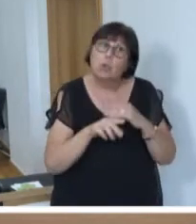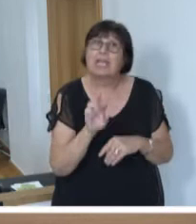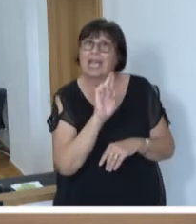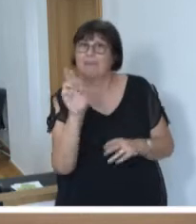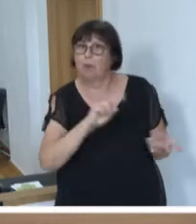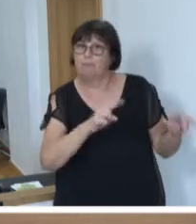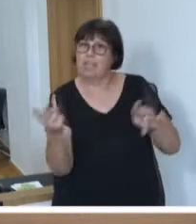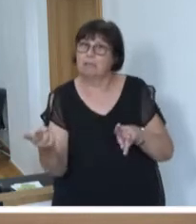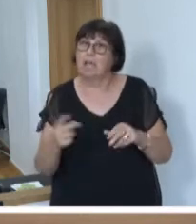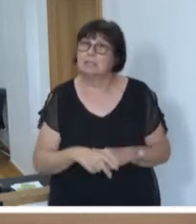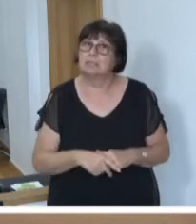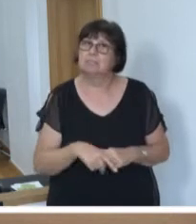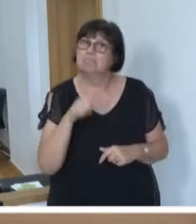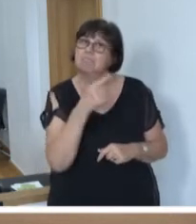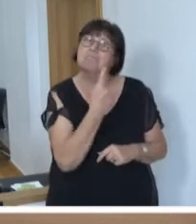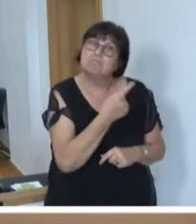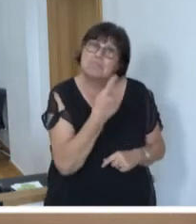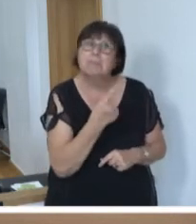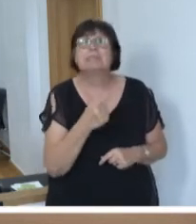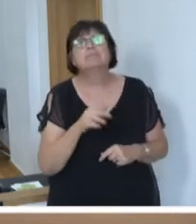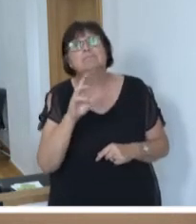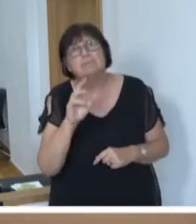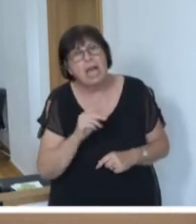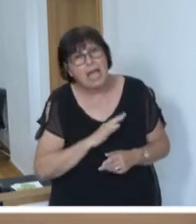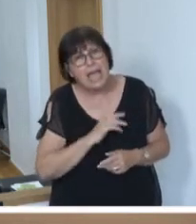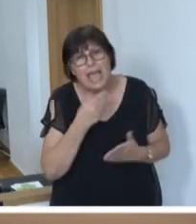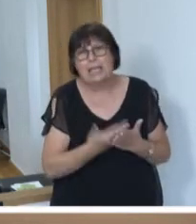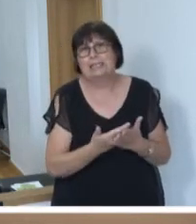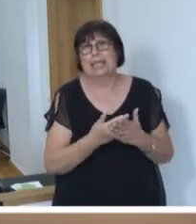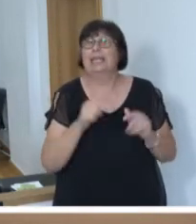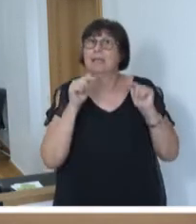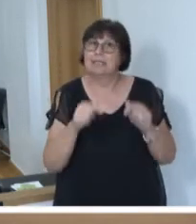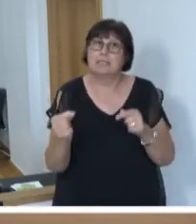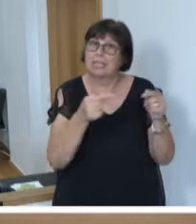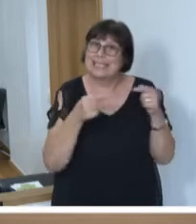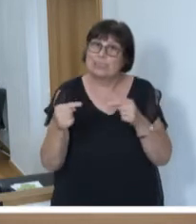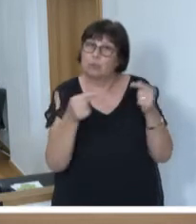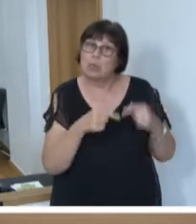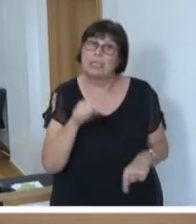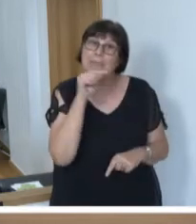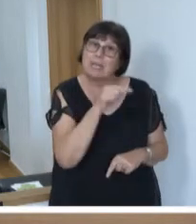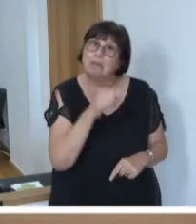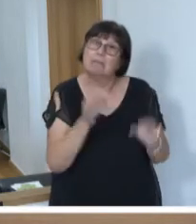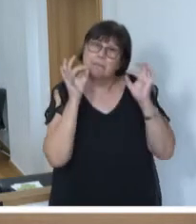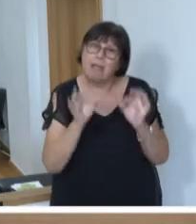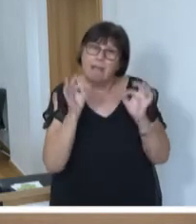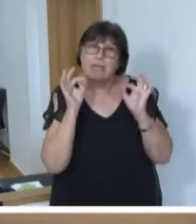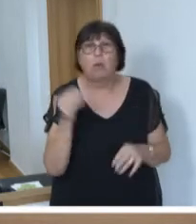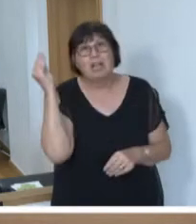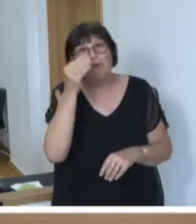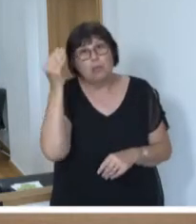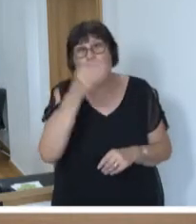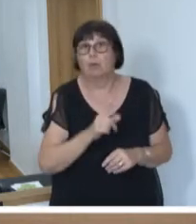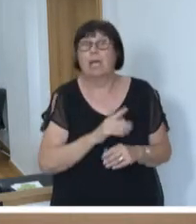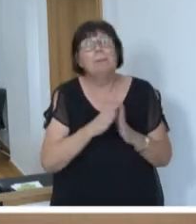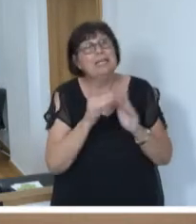soll. Stellen Sie sich doch also endlich in dieser Debatte mit Ihren konkreten Vorstellungen. Warten Sie